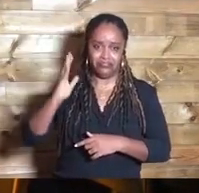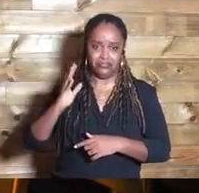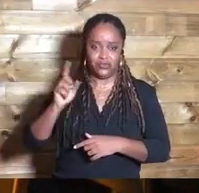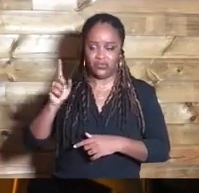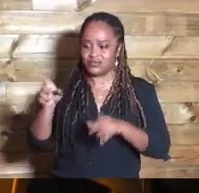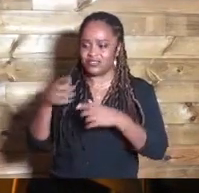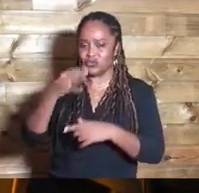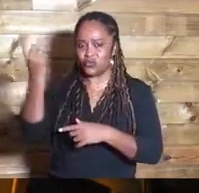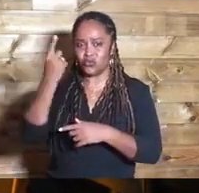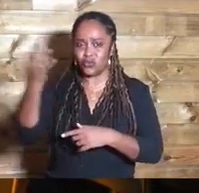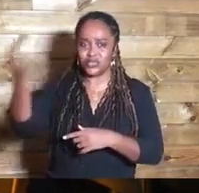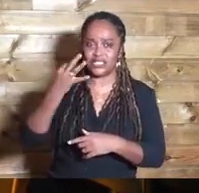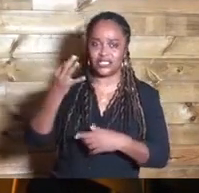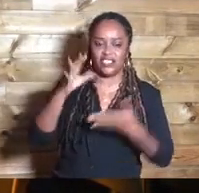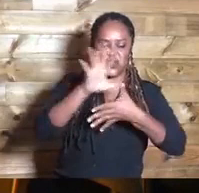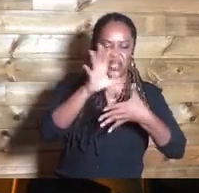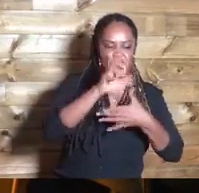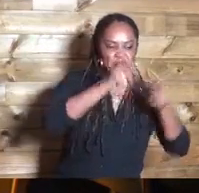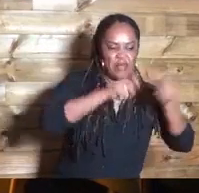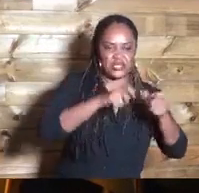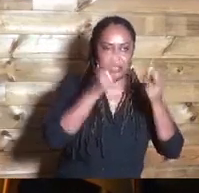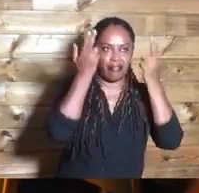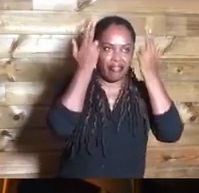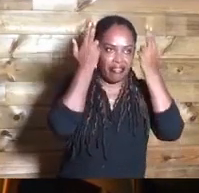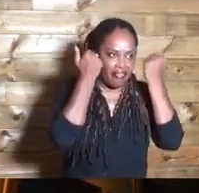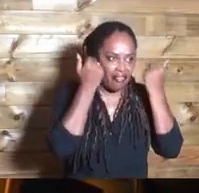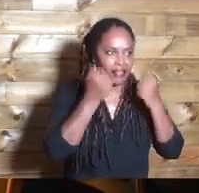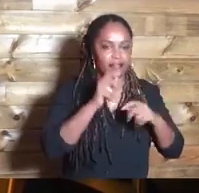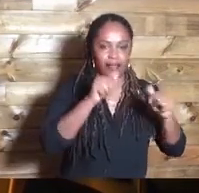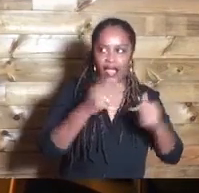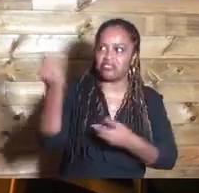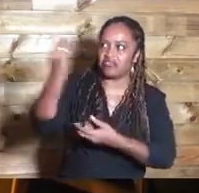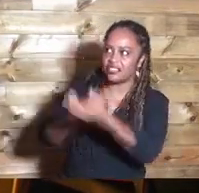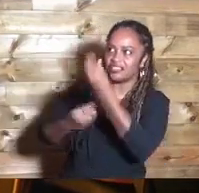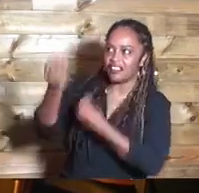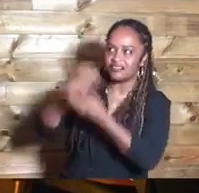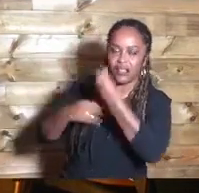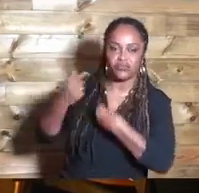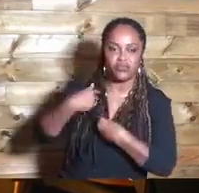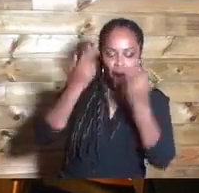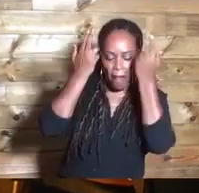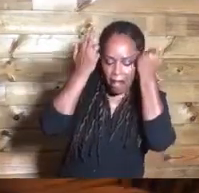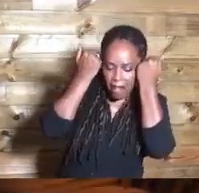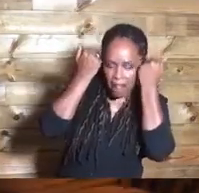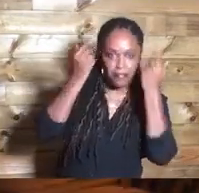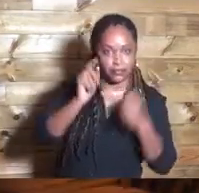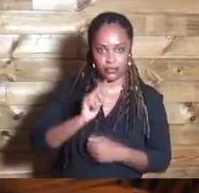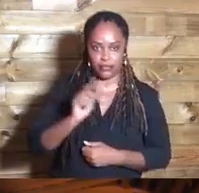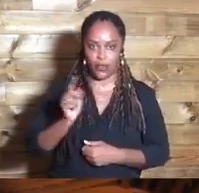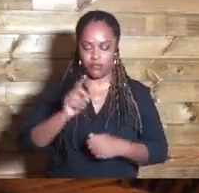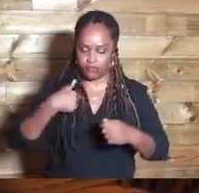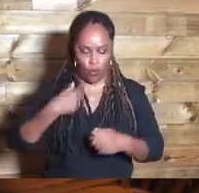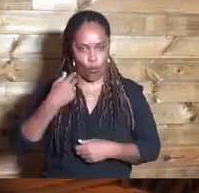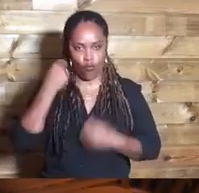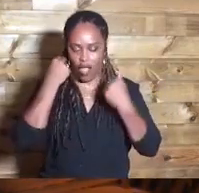résilience. C'est un beau tellement haï. Nous résilients, nous là. Nous capons tout bite. Hein? Non. En cas quoi que, avec